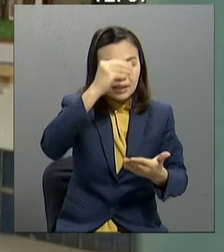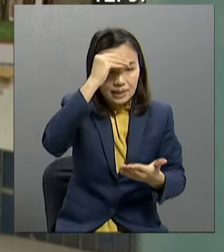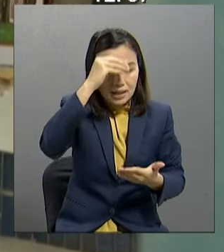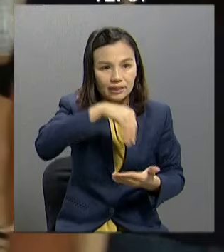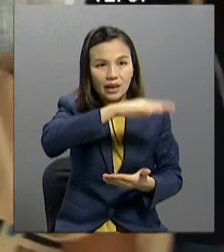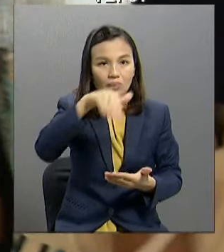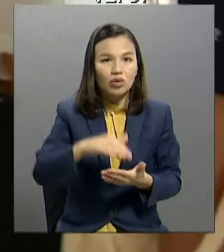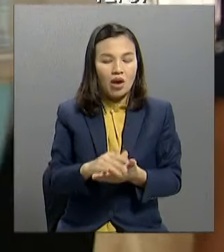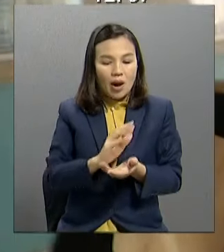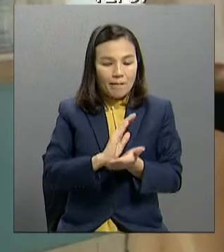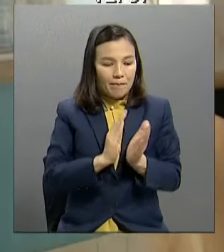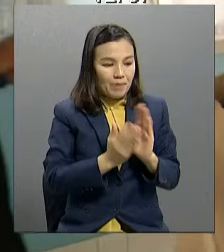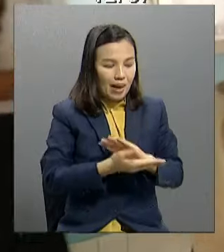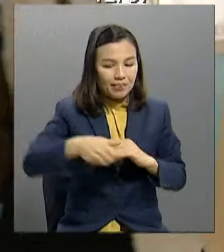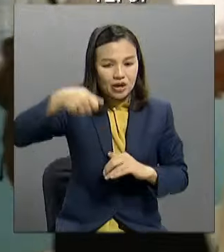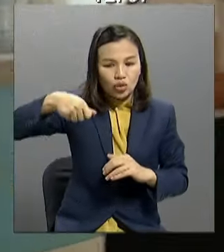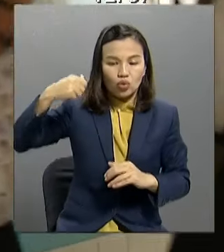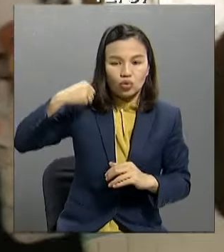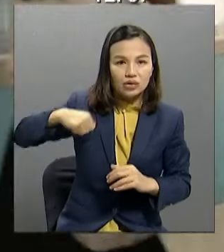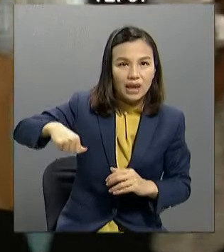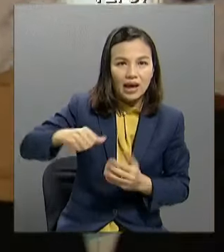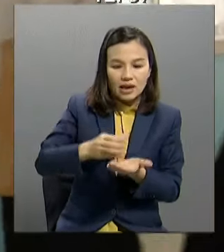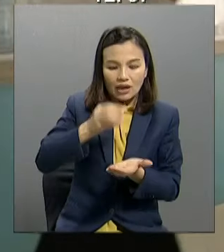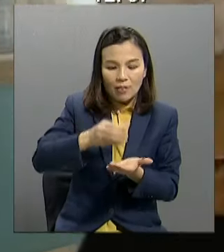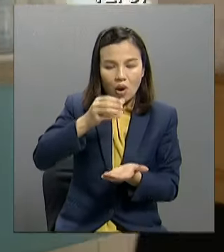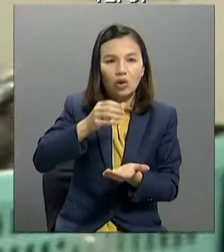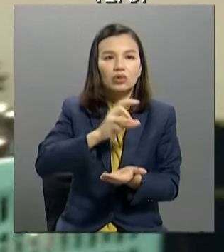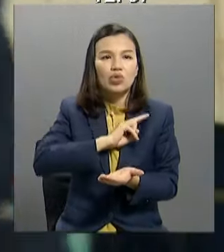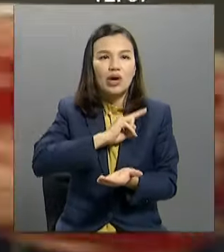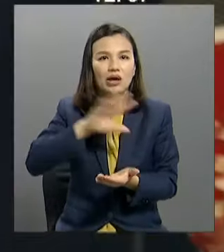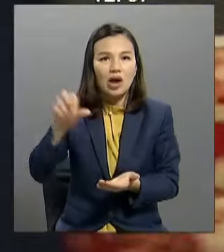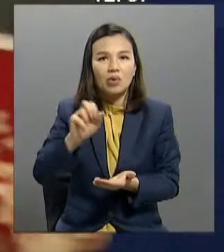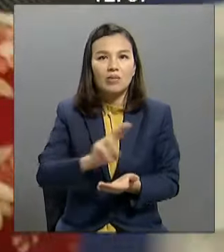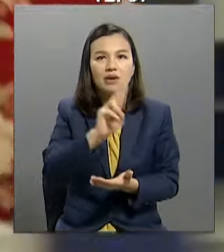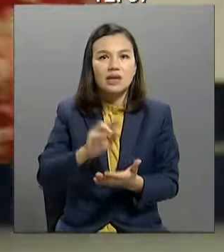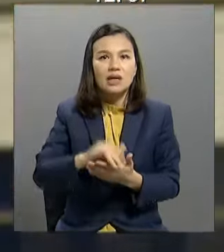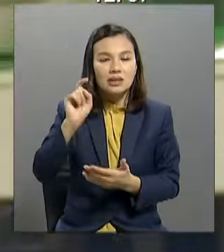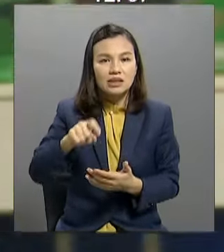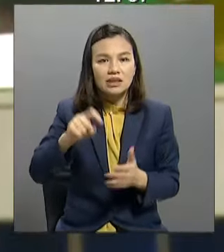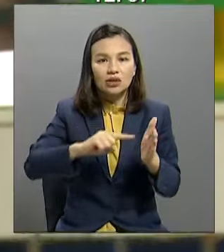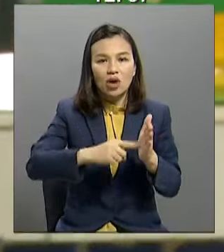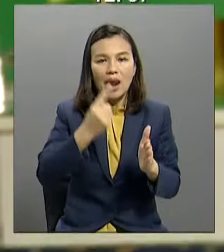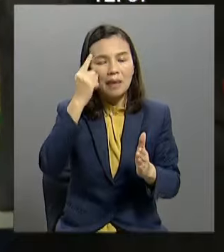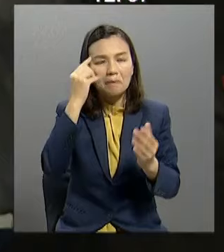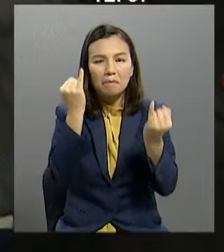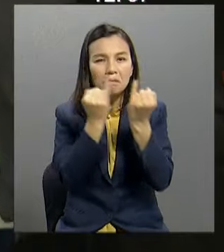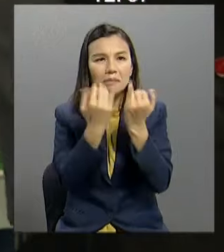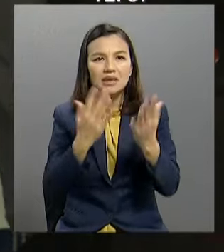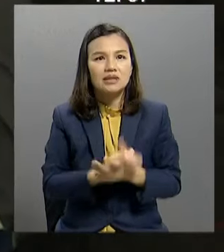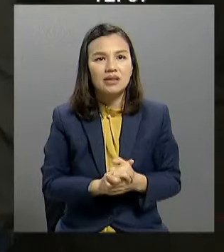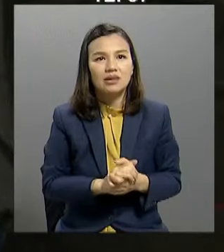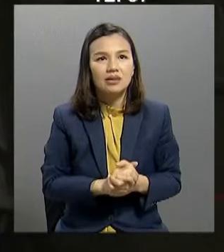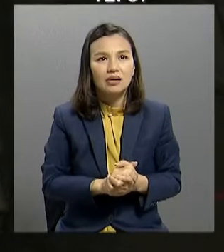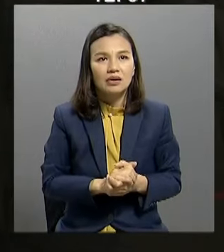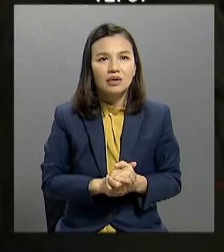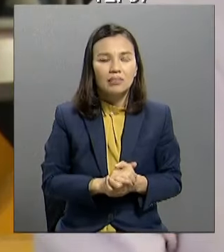ตัวนำถุงผ้าและกระบอกน้ำออกมาใช้ ต้องยอมรับเลยว่าแรกๆเนี่ยไม่ชินเพราะว่าเหมือนเราก็ใช้ถุง